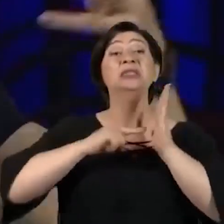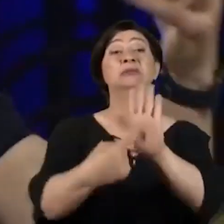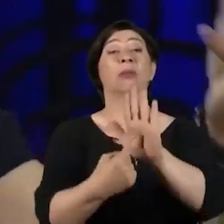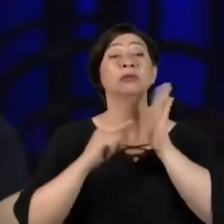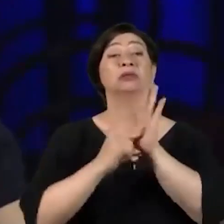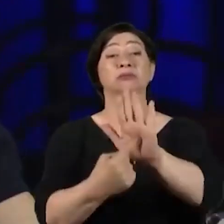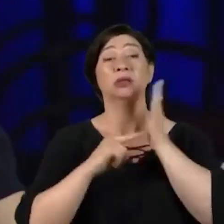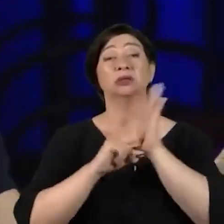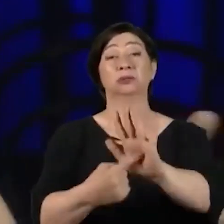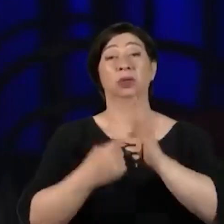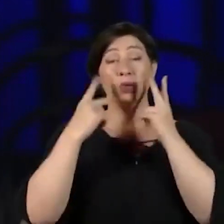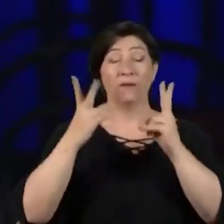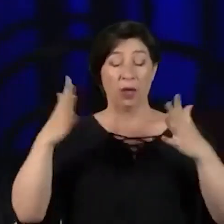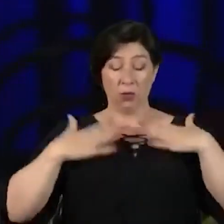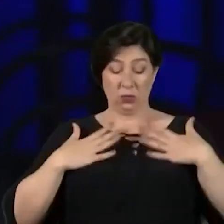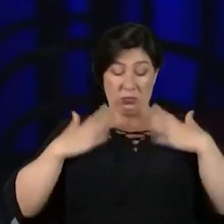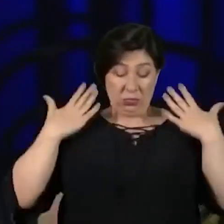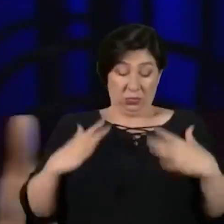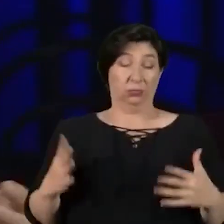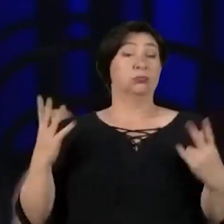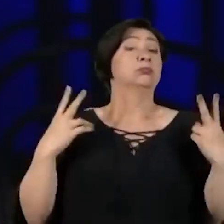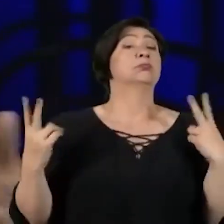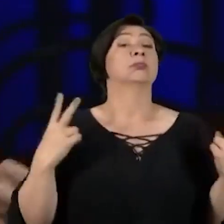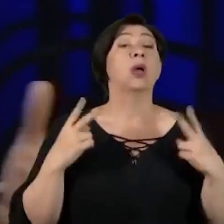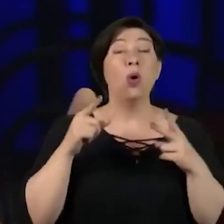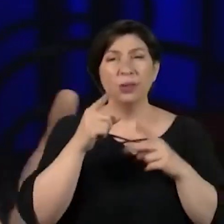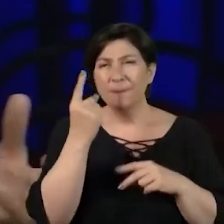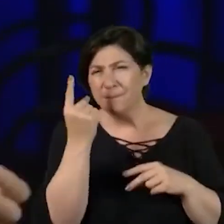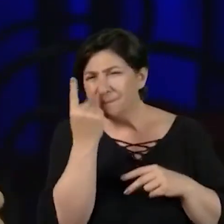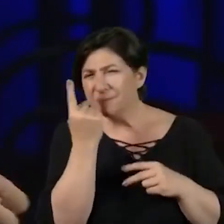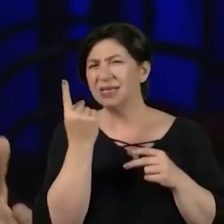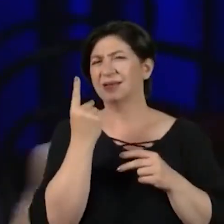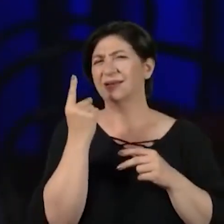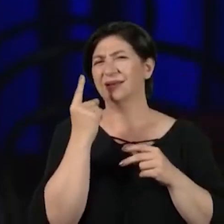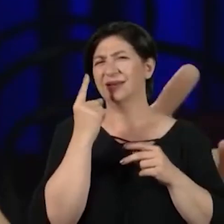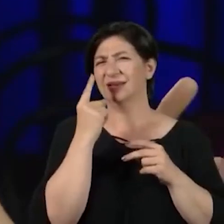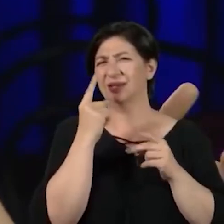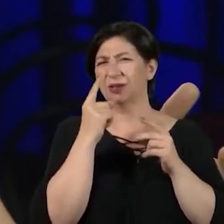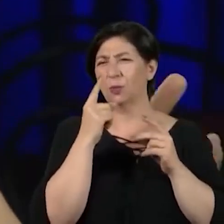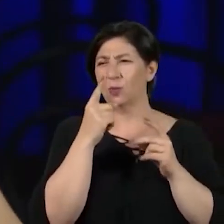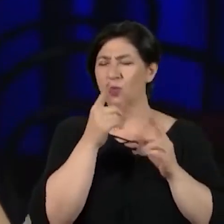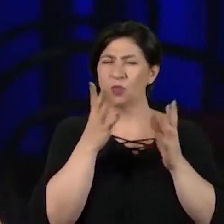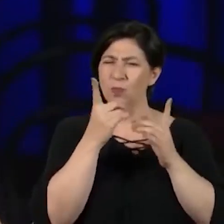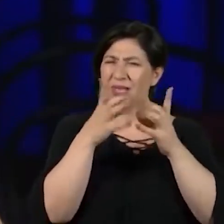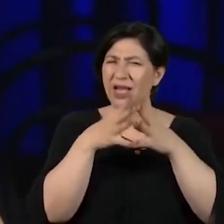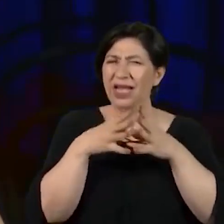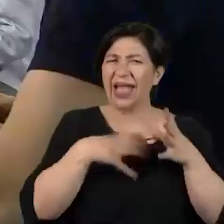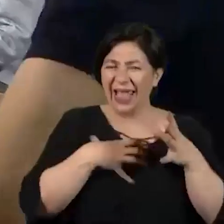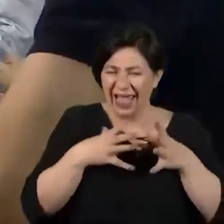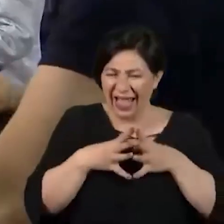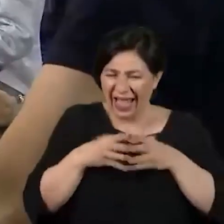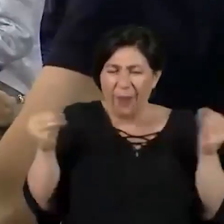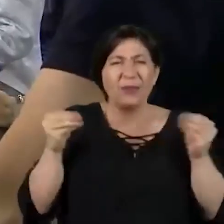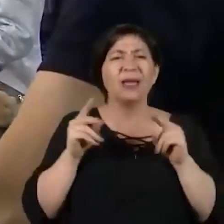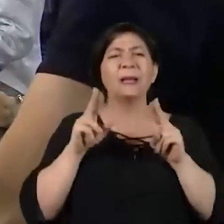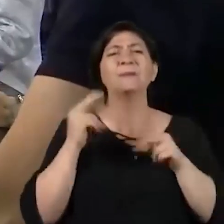sadece bedenimi ön plana çıkarıp ruhumu gömüyorsam, işte burada artık şey başlıyor. Bu bir var olmaktan çok yok olmak gibi bir şey. Kendimi